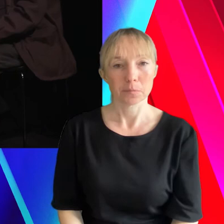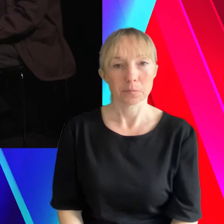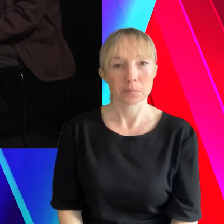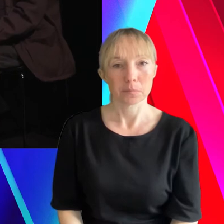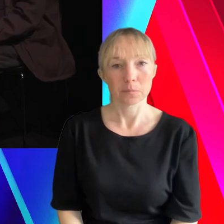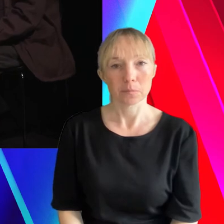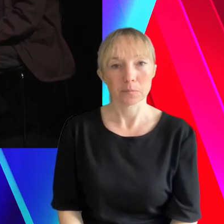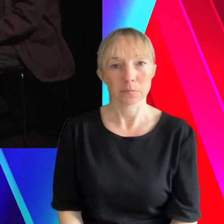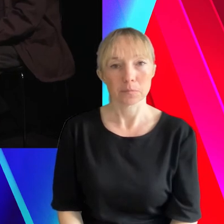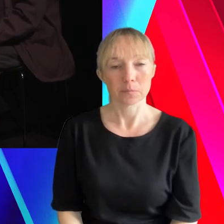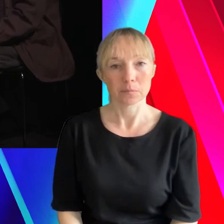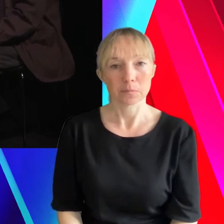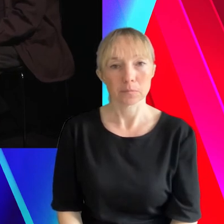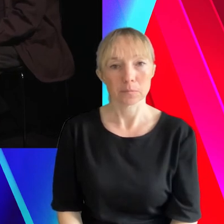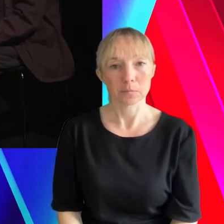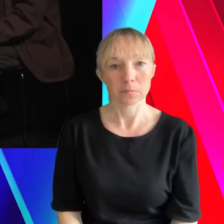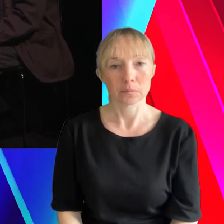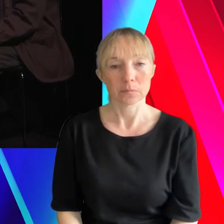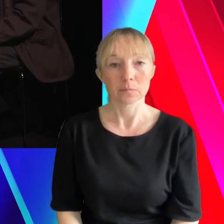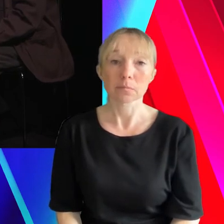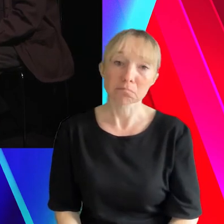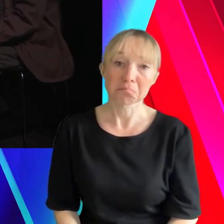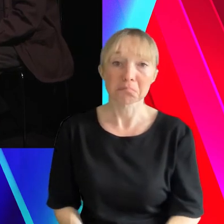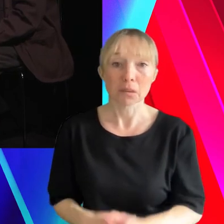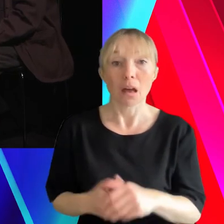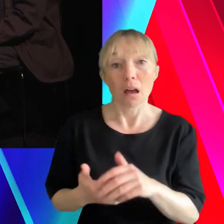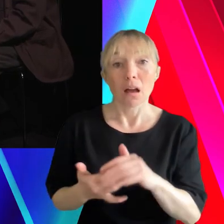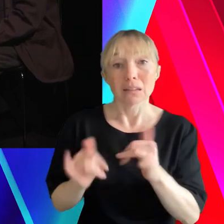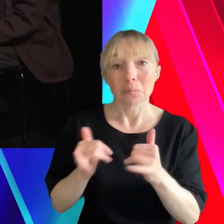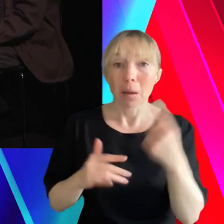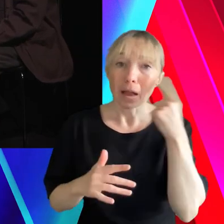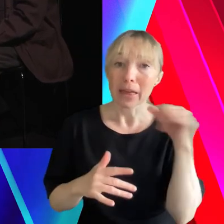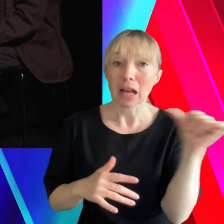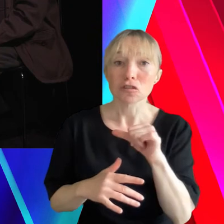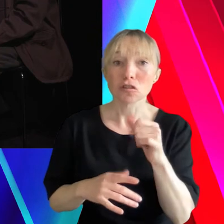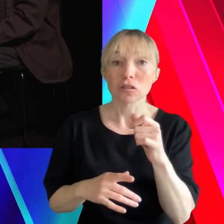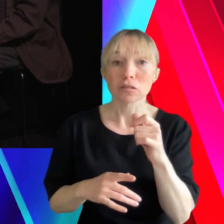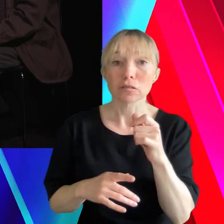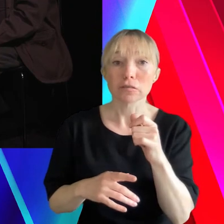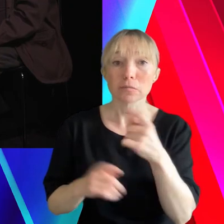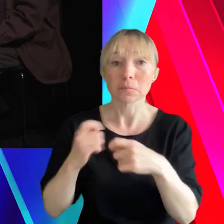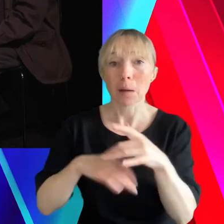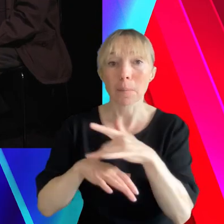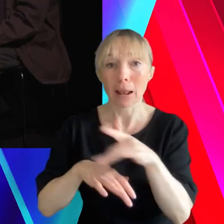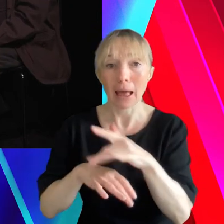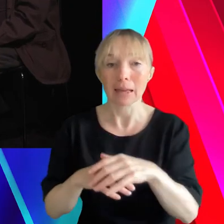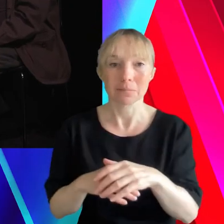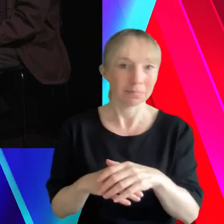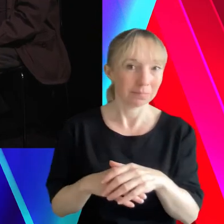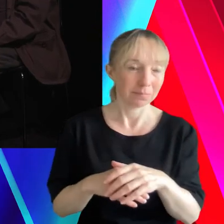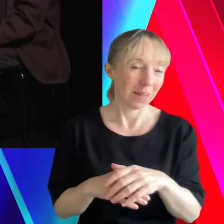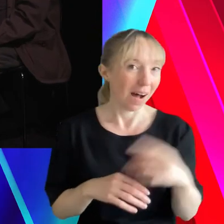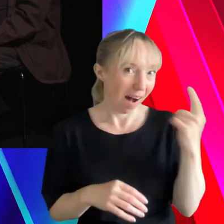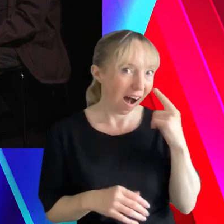درباره ایلی رو میتونستم روی صحنه تئاتر ببرم. I sometimes think that I could have staged it. Yes, I think it works better as a